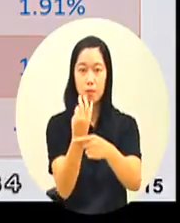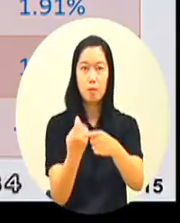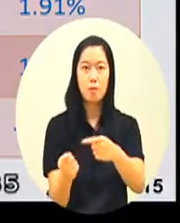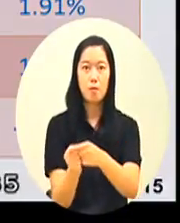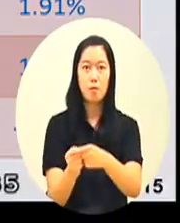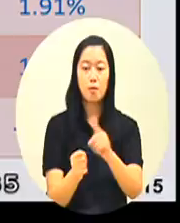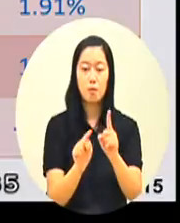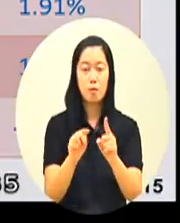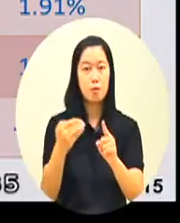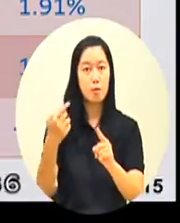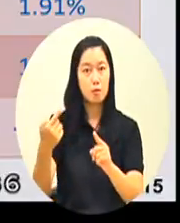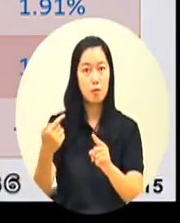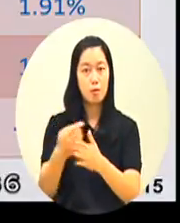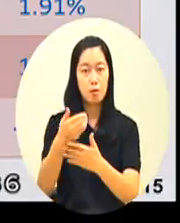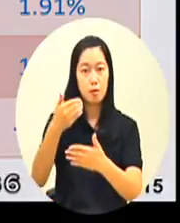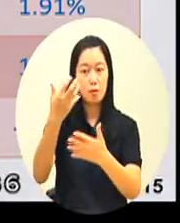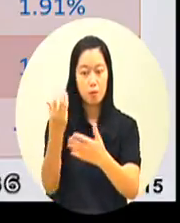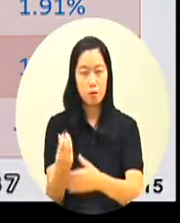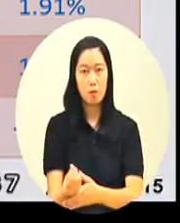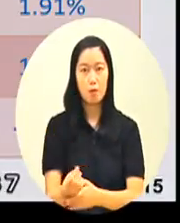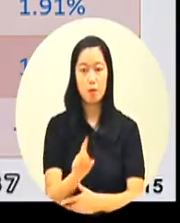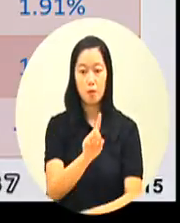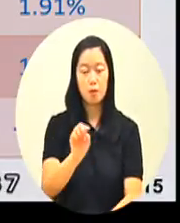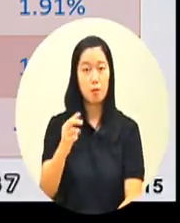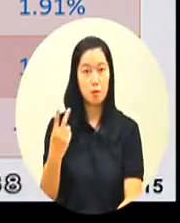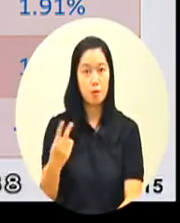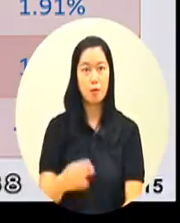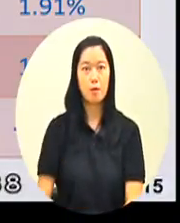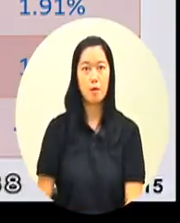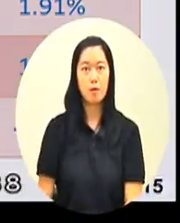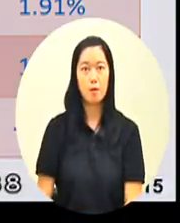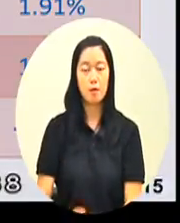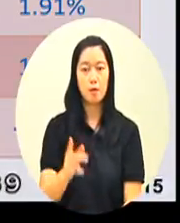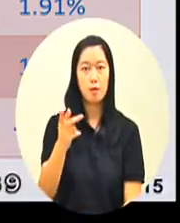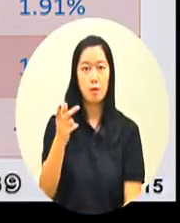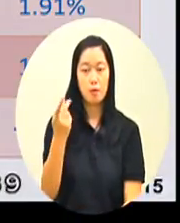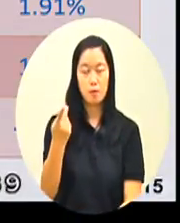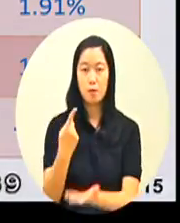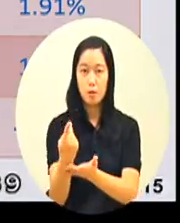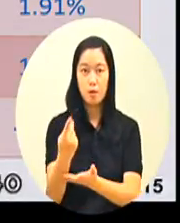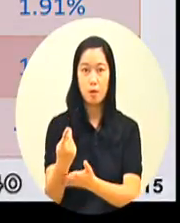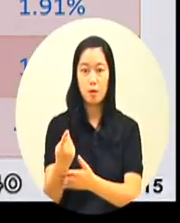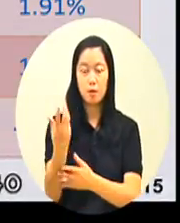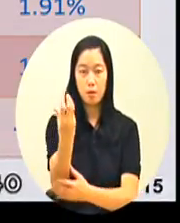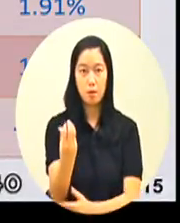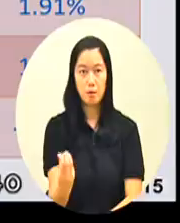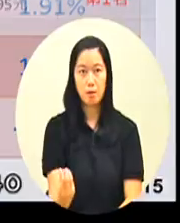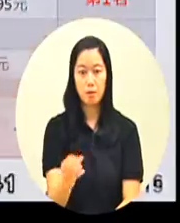降为1.2%，整个预放比降了0.71%。